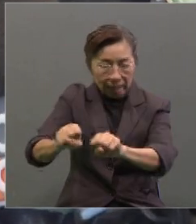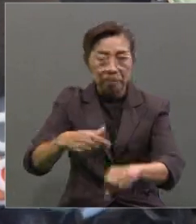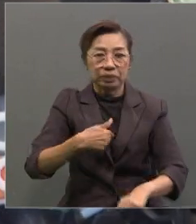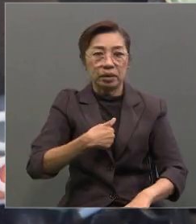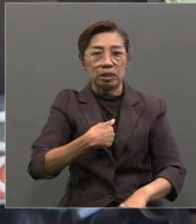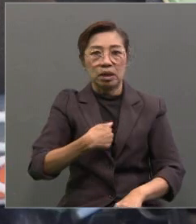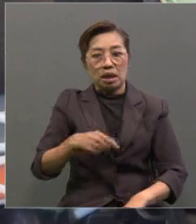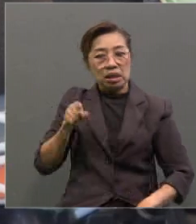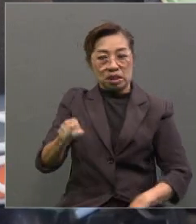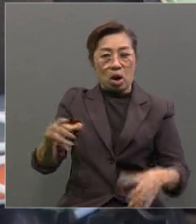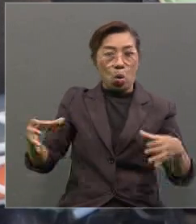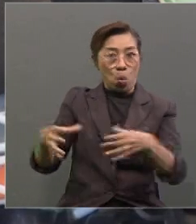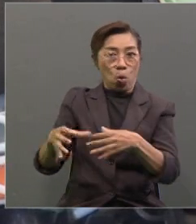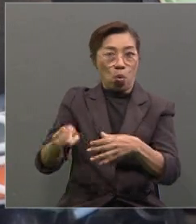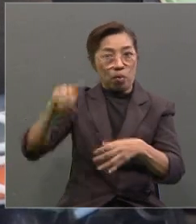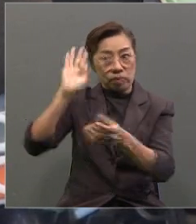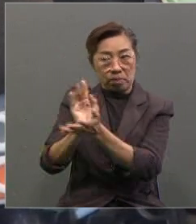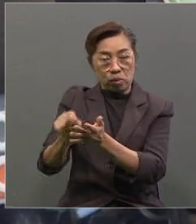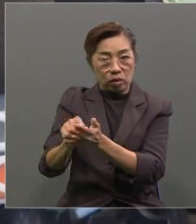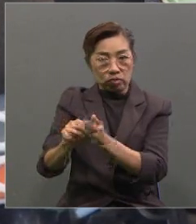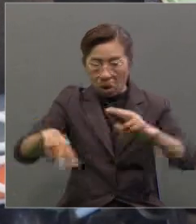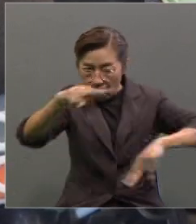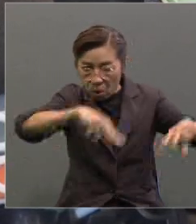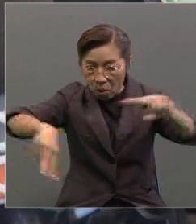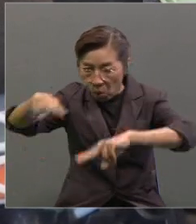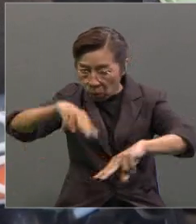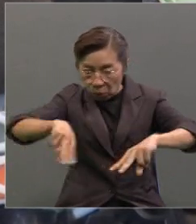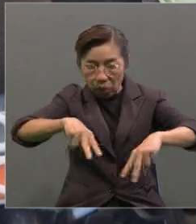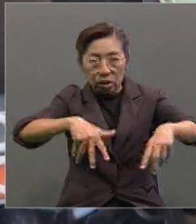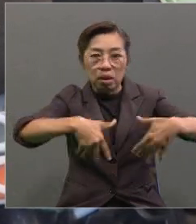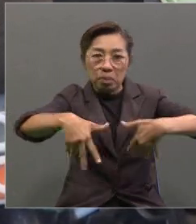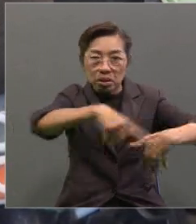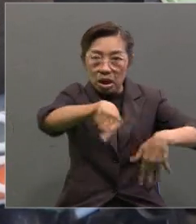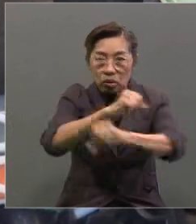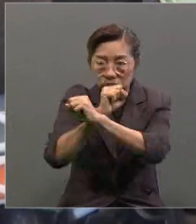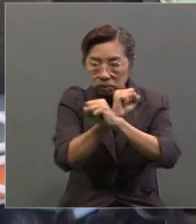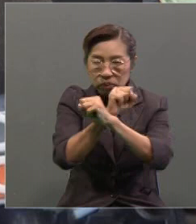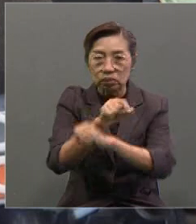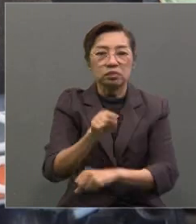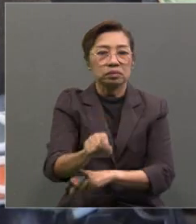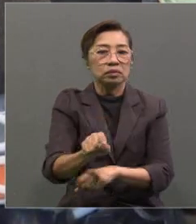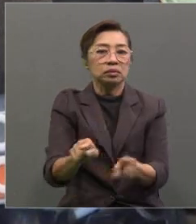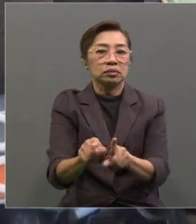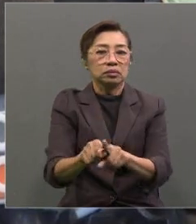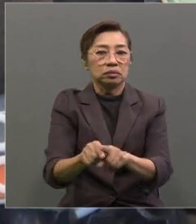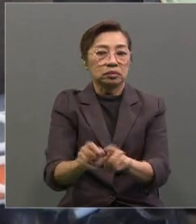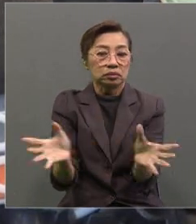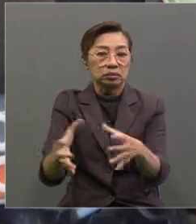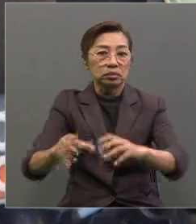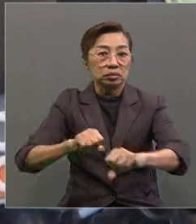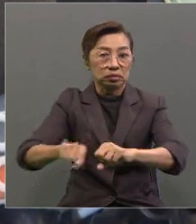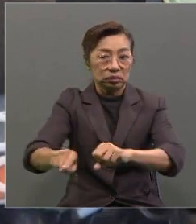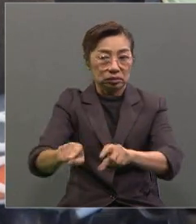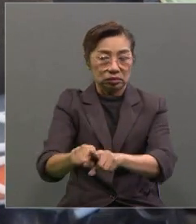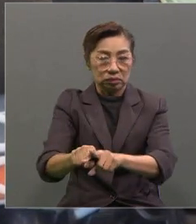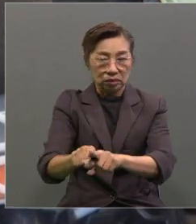ญ์ให้เกิดให้ออกลาดตระเวนให้ออกดูแลความปลอดภัยในชีวิตพวกนี้ตำรวจเห็นตำรวจต้องกลัวไม่ใช่มายิงกันอ